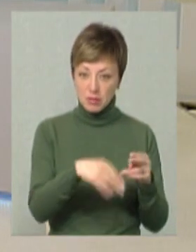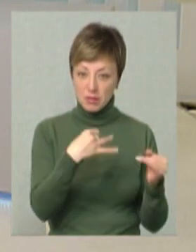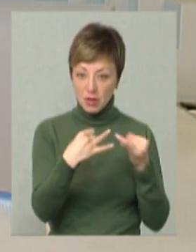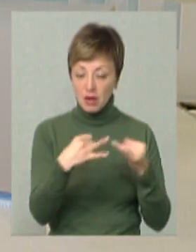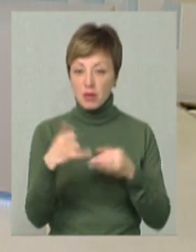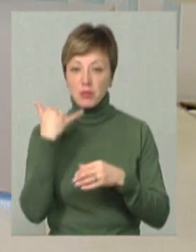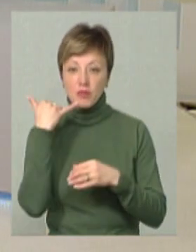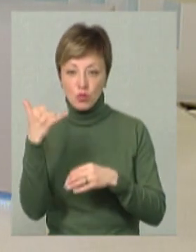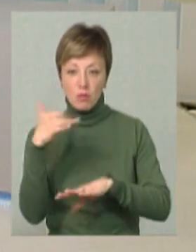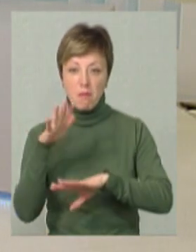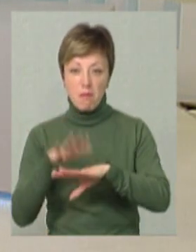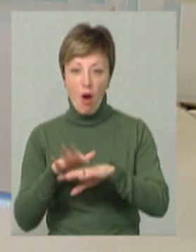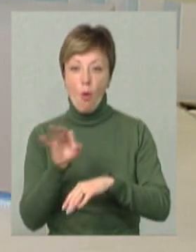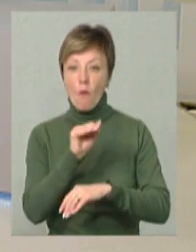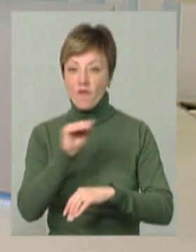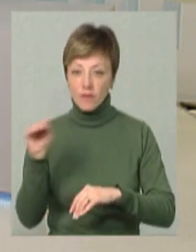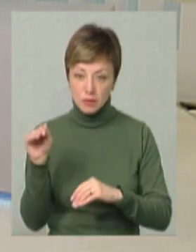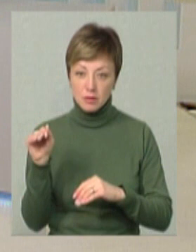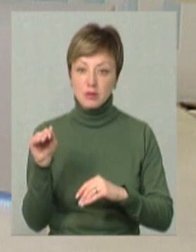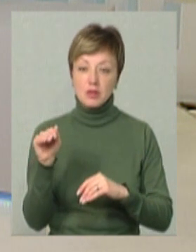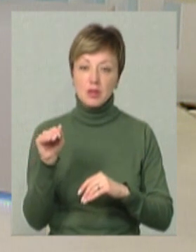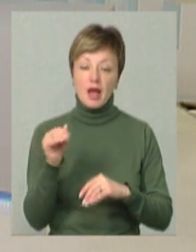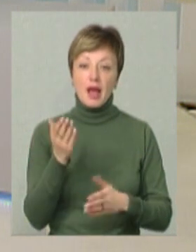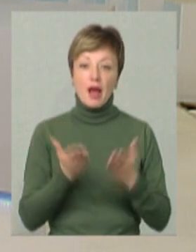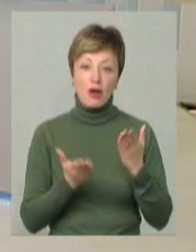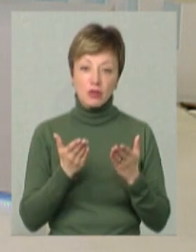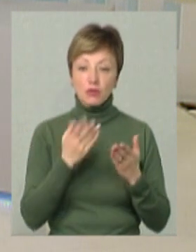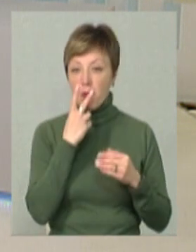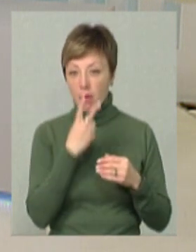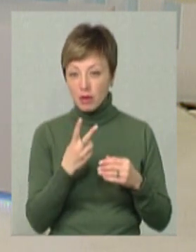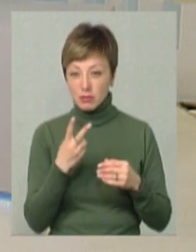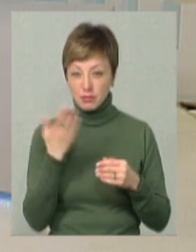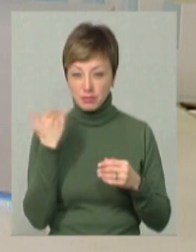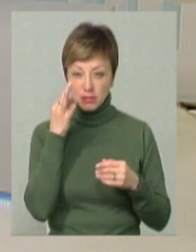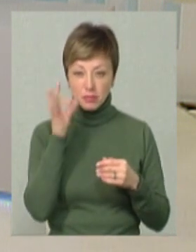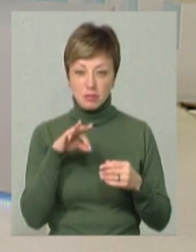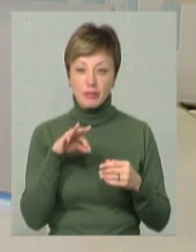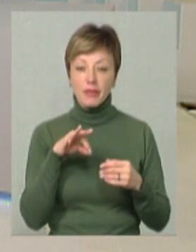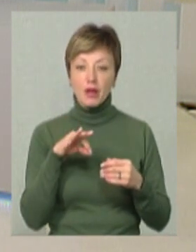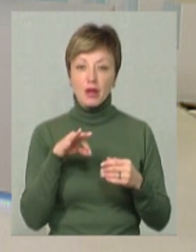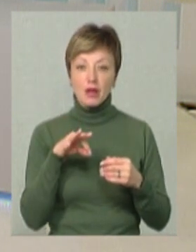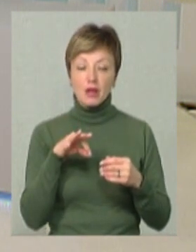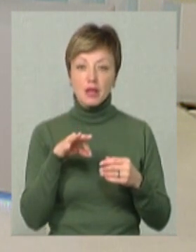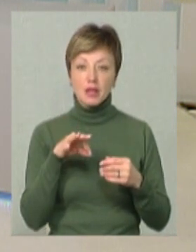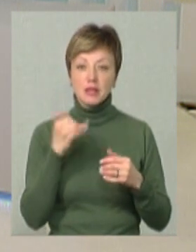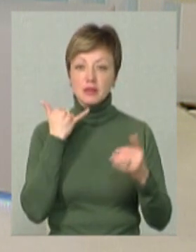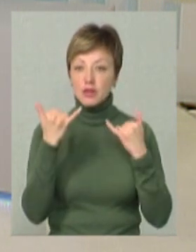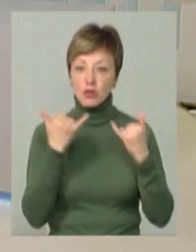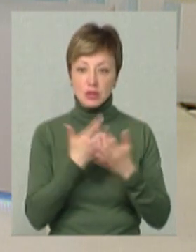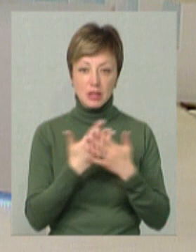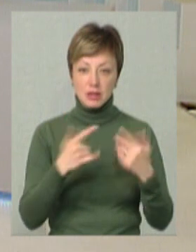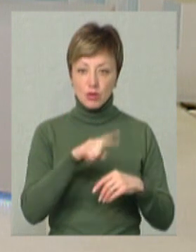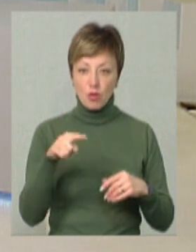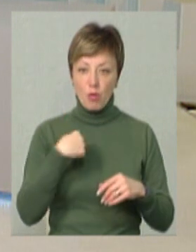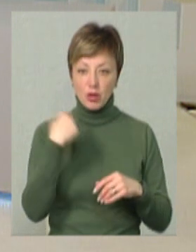ким ви розмовляли, перетелефонуйте на офіційну лінію. Тому що, як показує практика, це надходять дзвінки з різних номерів. У